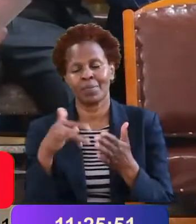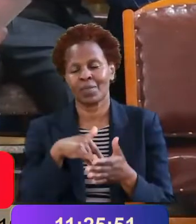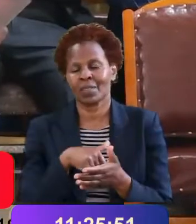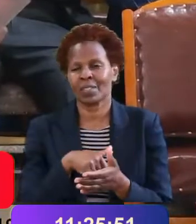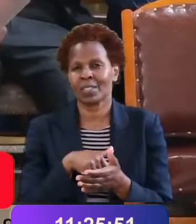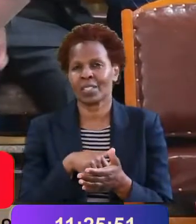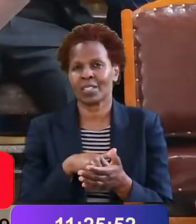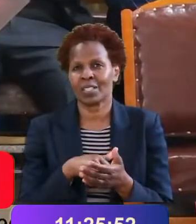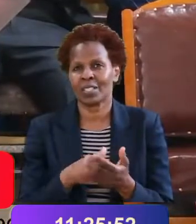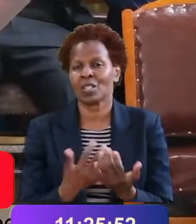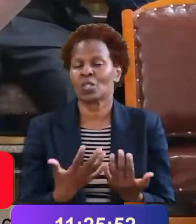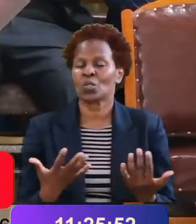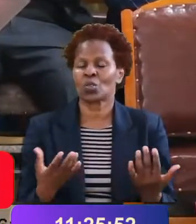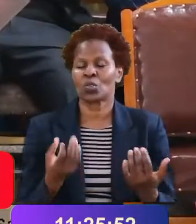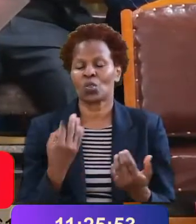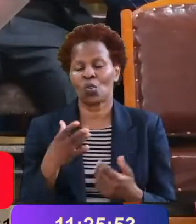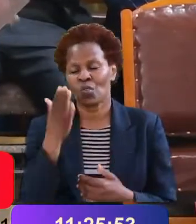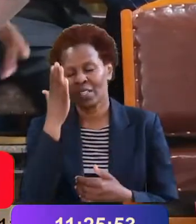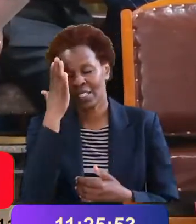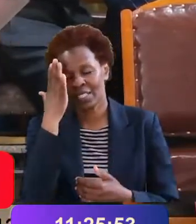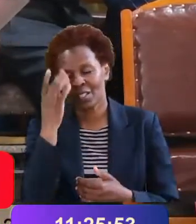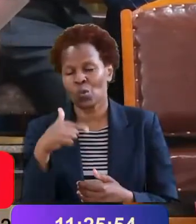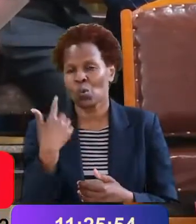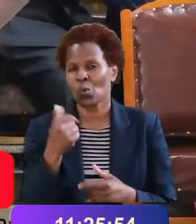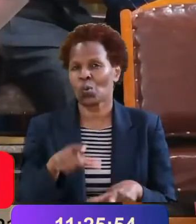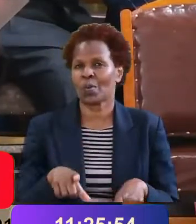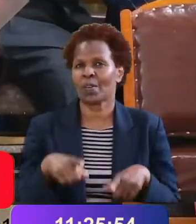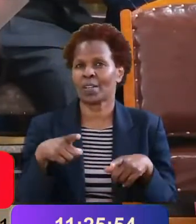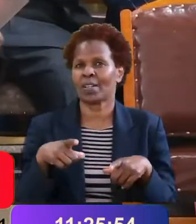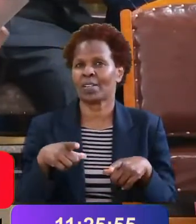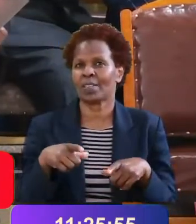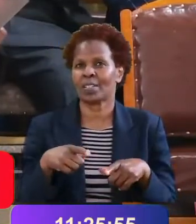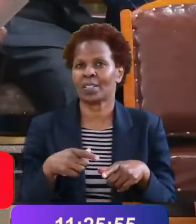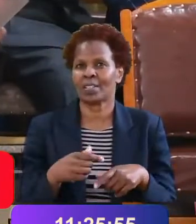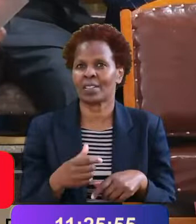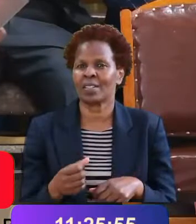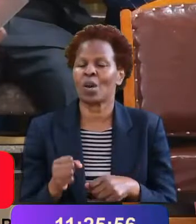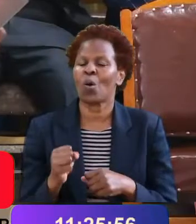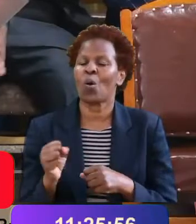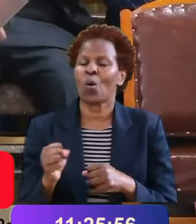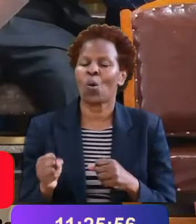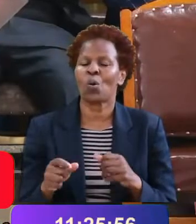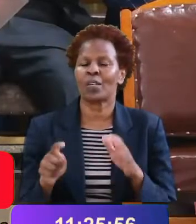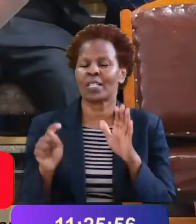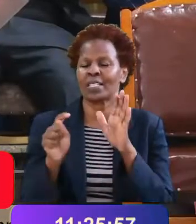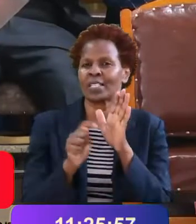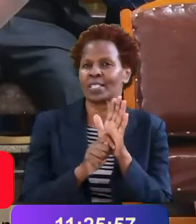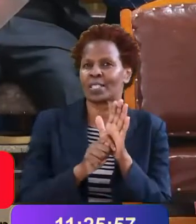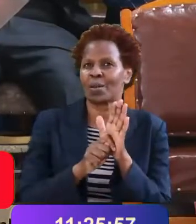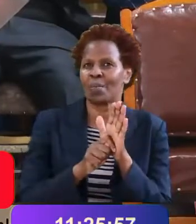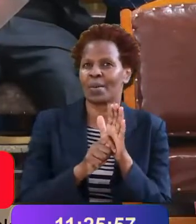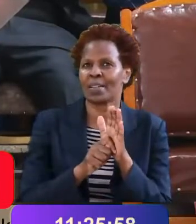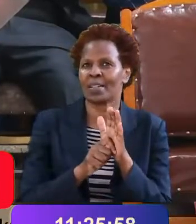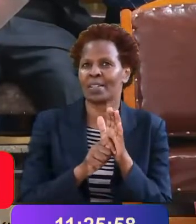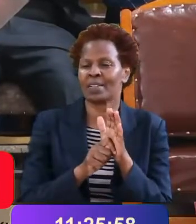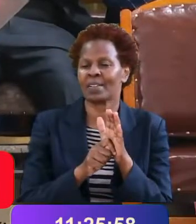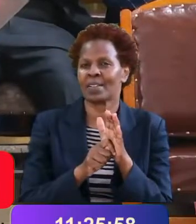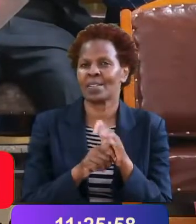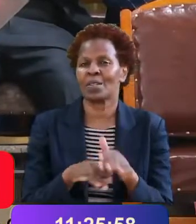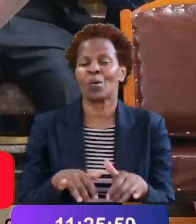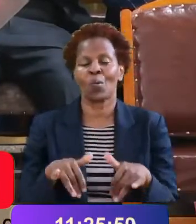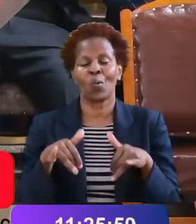wa Israeli ama wale watu waliishi katika agano la kale walikuwa